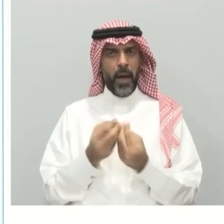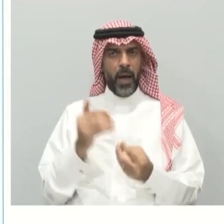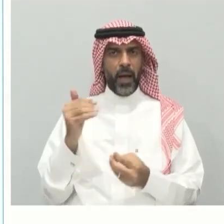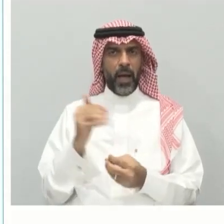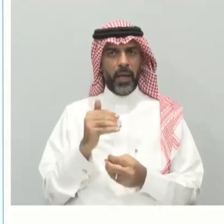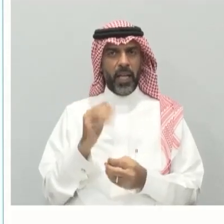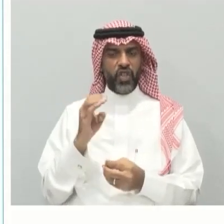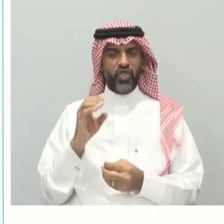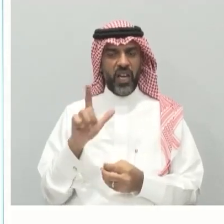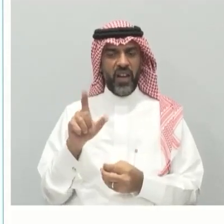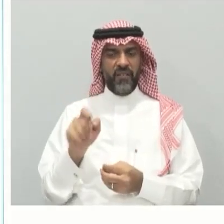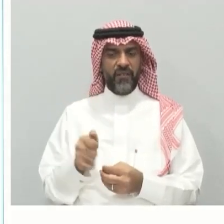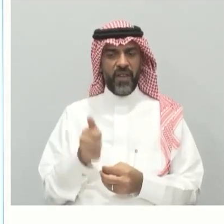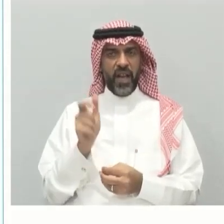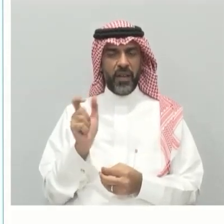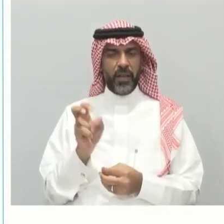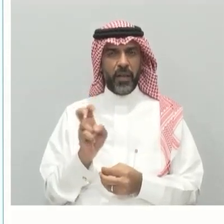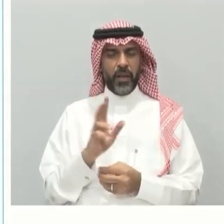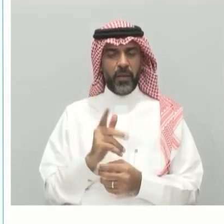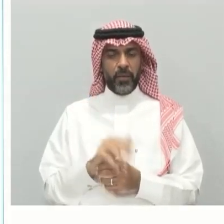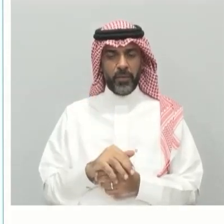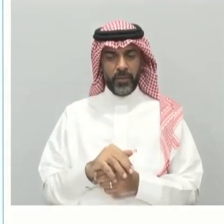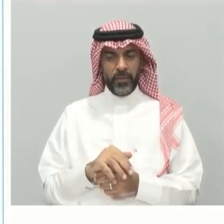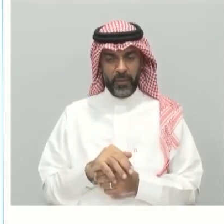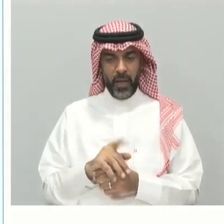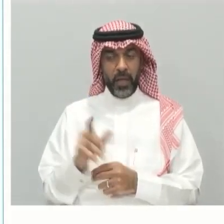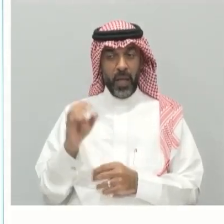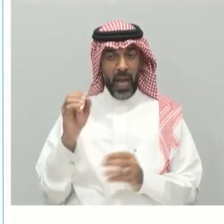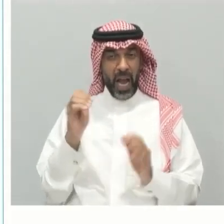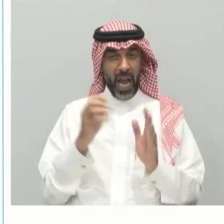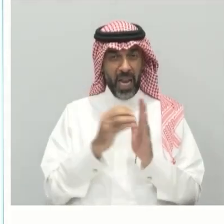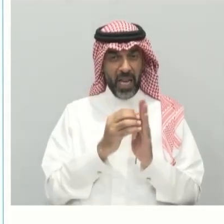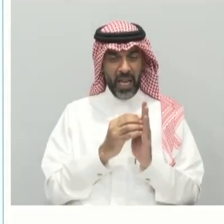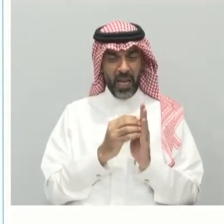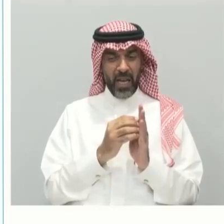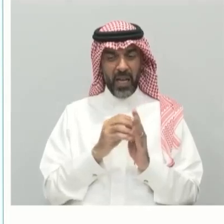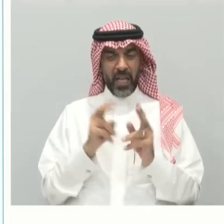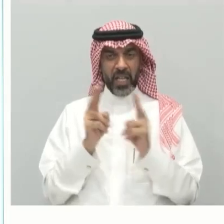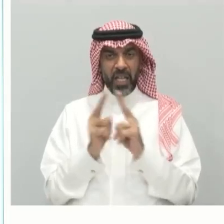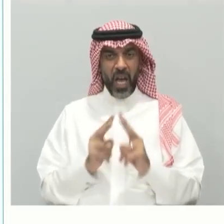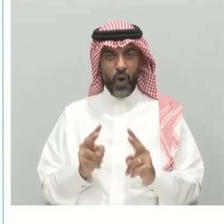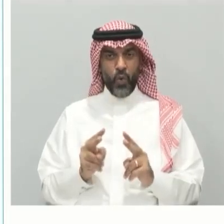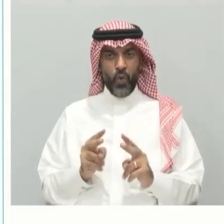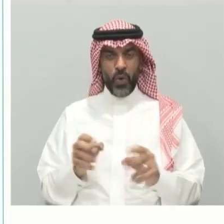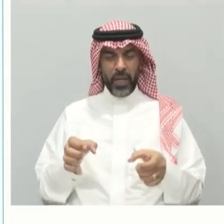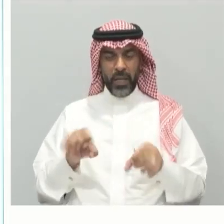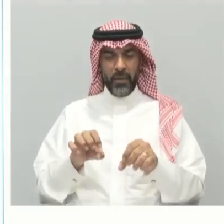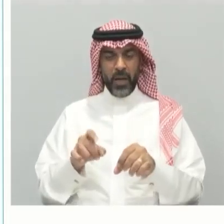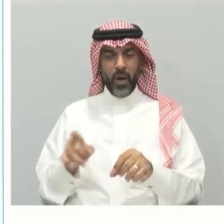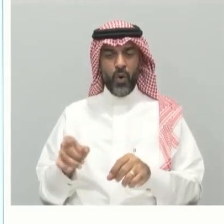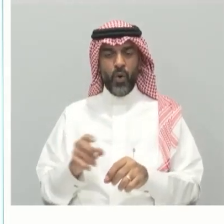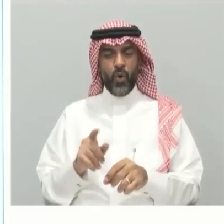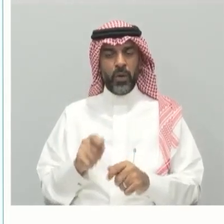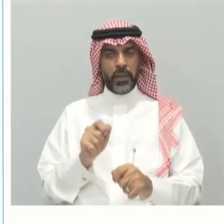الجلفانيه وبالمثل يكون للخليه الكهروكيميائيه طاقه وضع لانتاج ماذا لانتاج تيار هذا